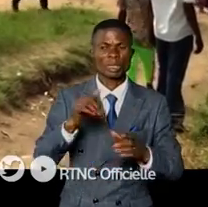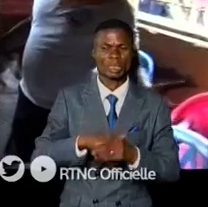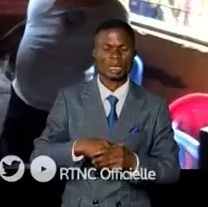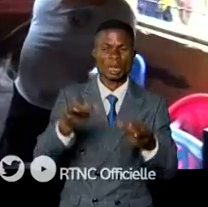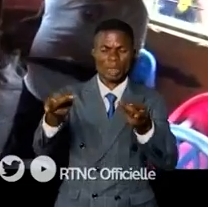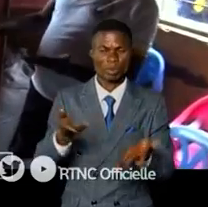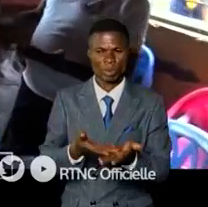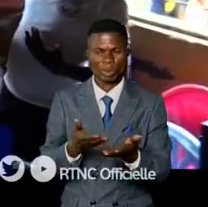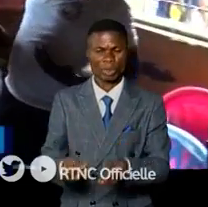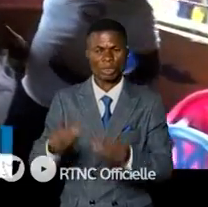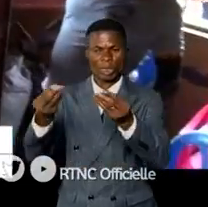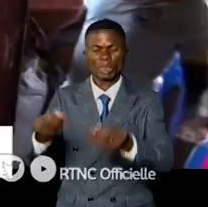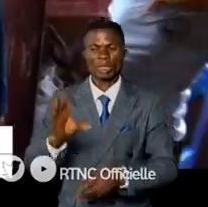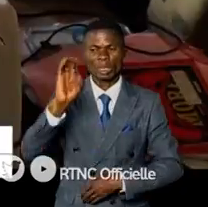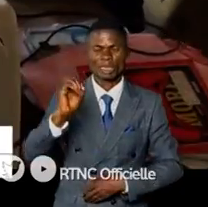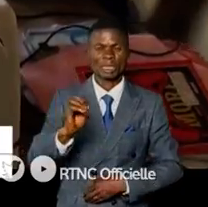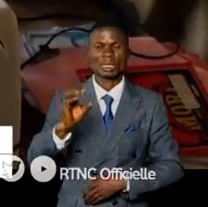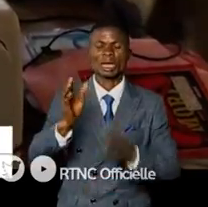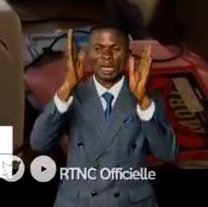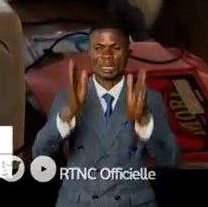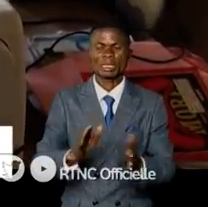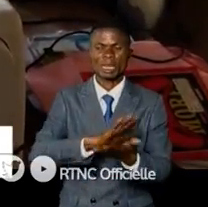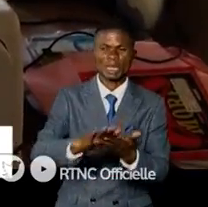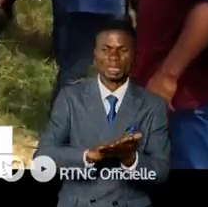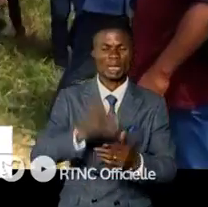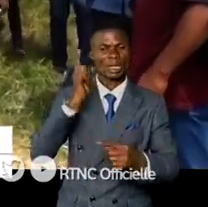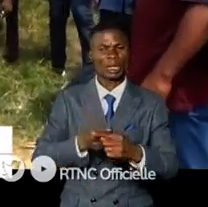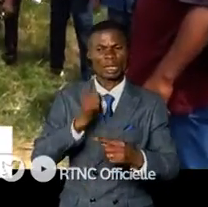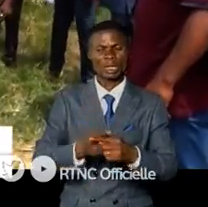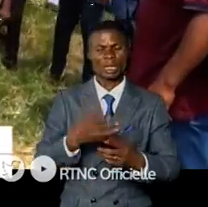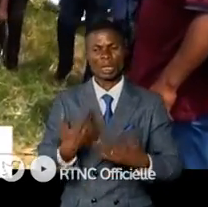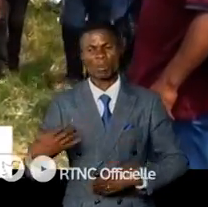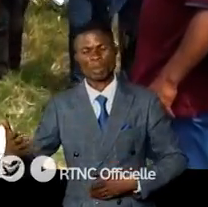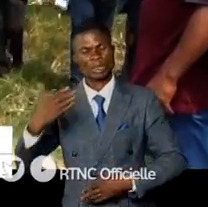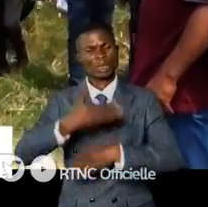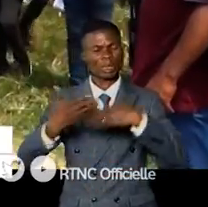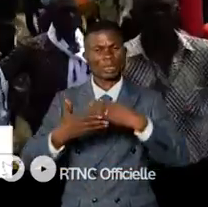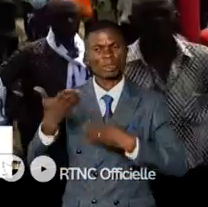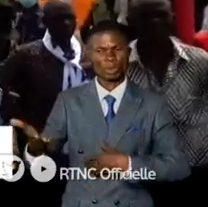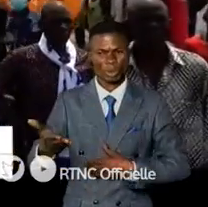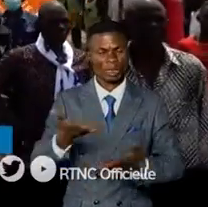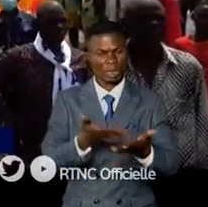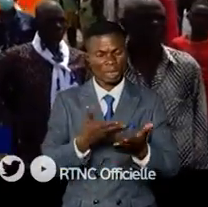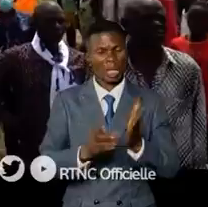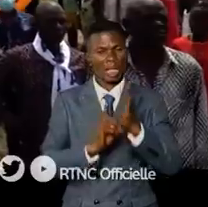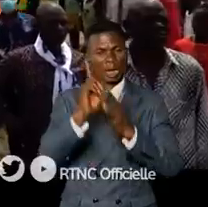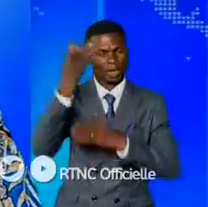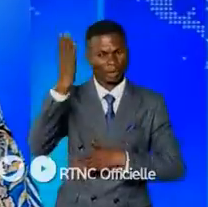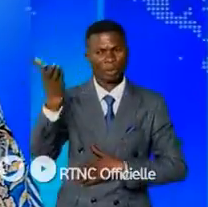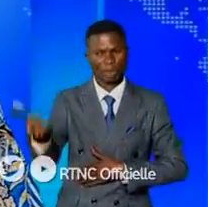bourgade où il a remis 50 sacs de ciment, des barres de fer et autres matériaux de construction. Ça, c'est le développement